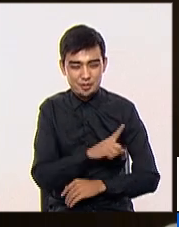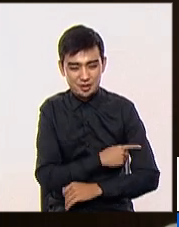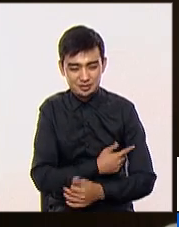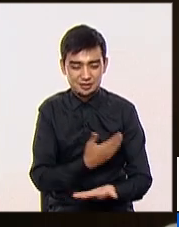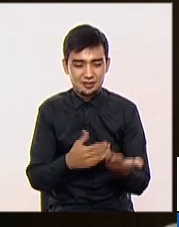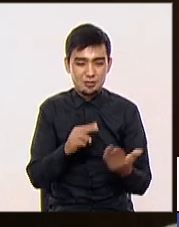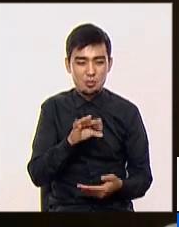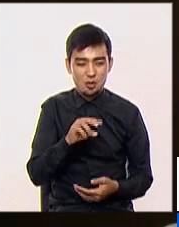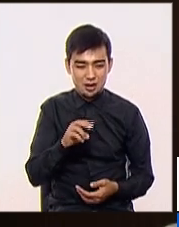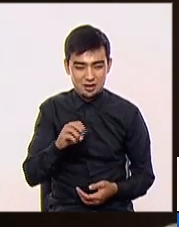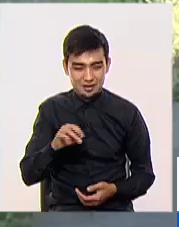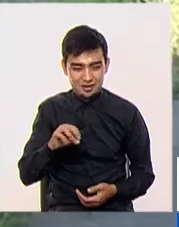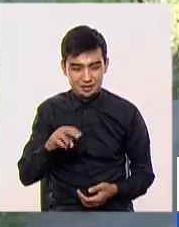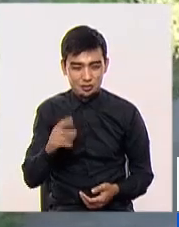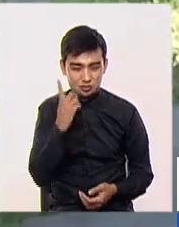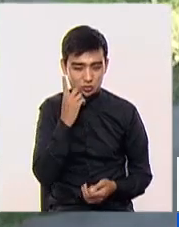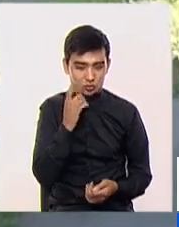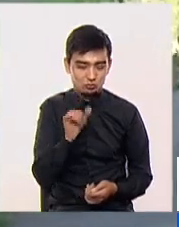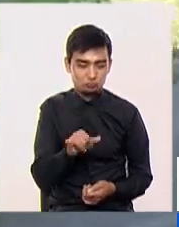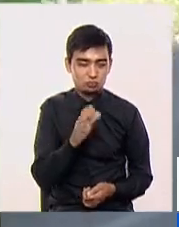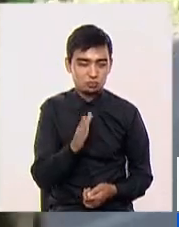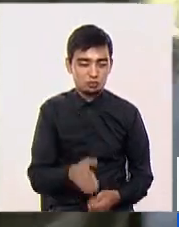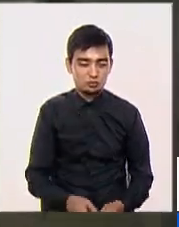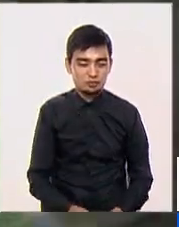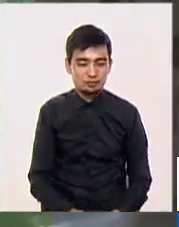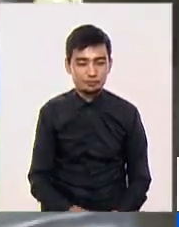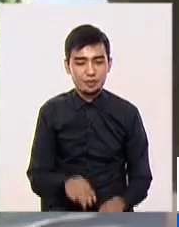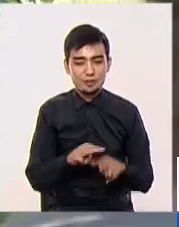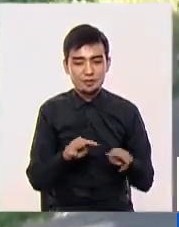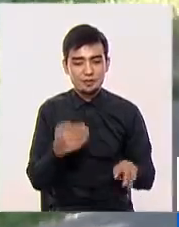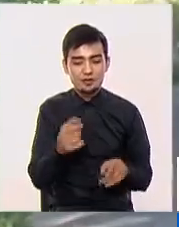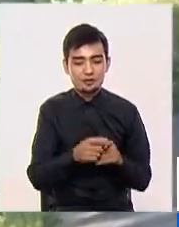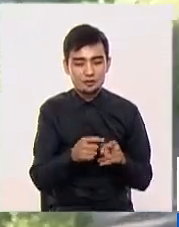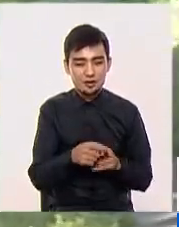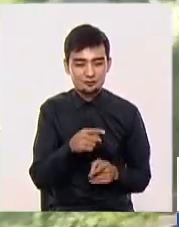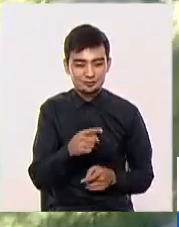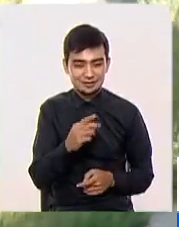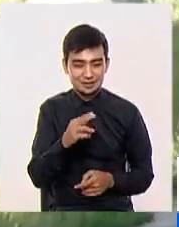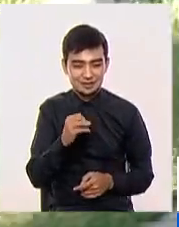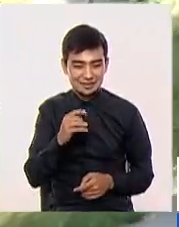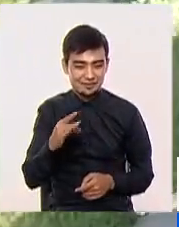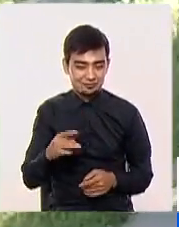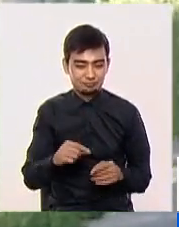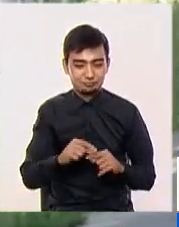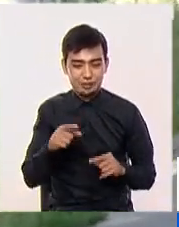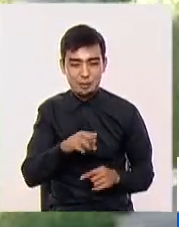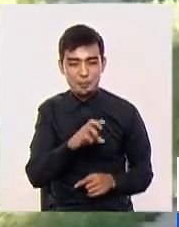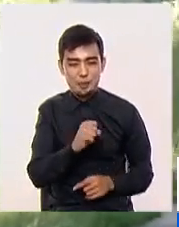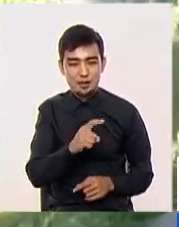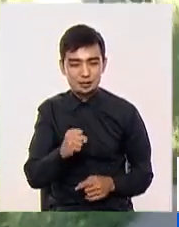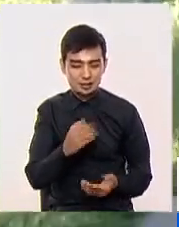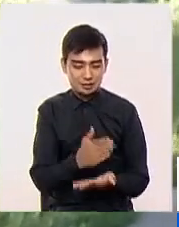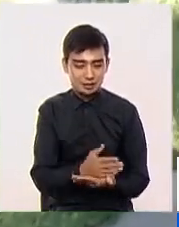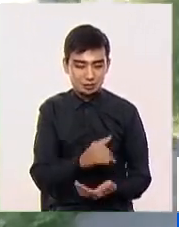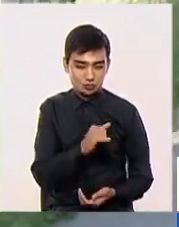у человека будут на смартфоне. По словам министра цифрового развития, для подобной работы уже есть база. Ведь во время